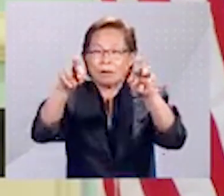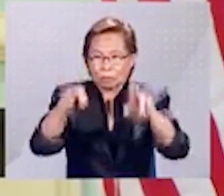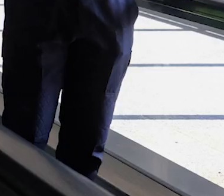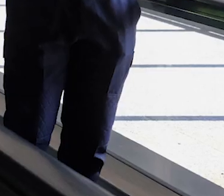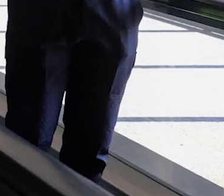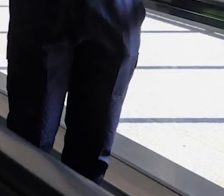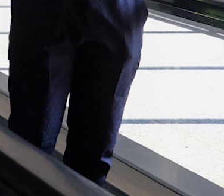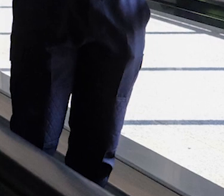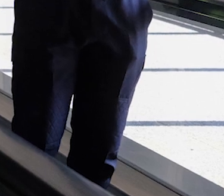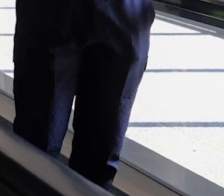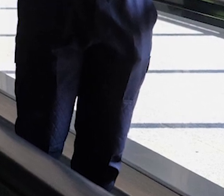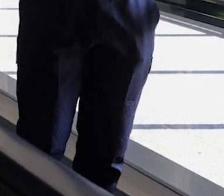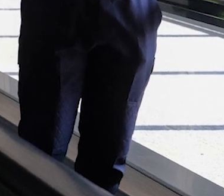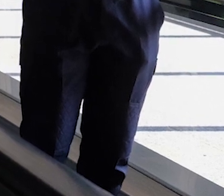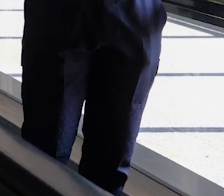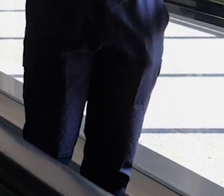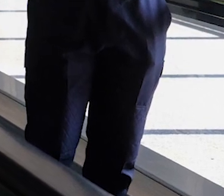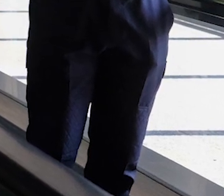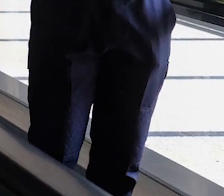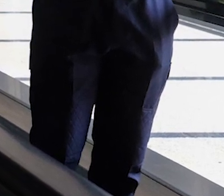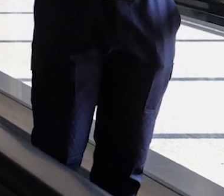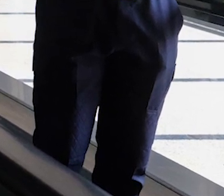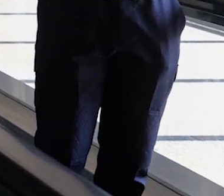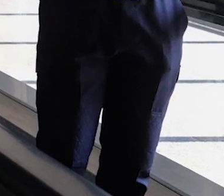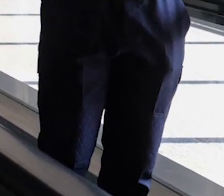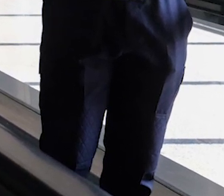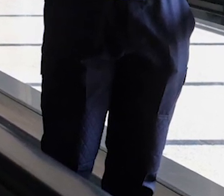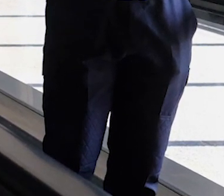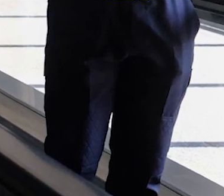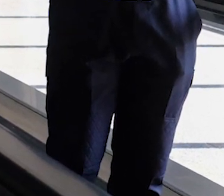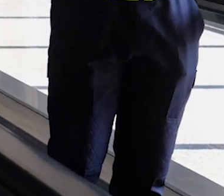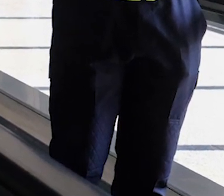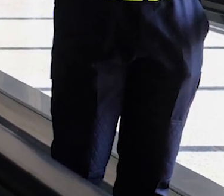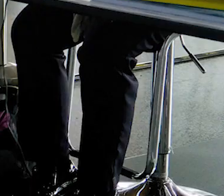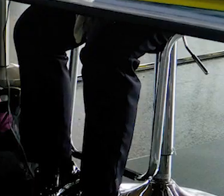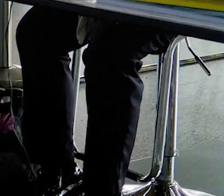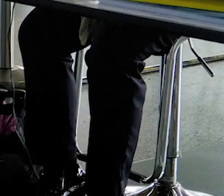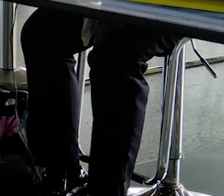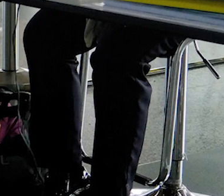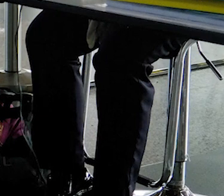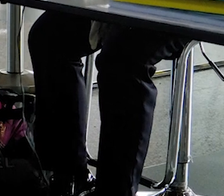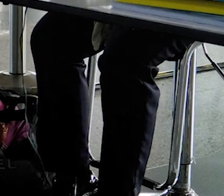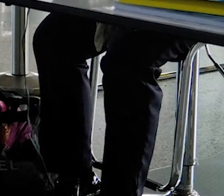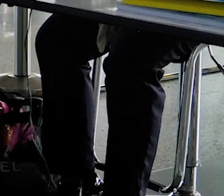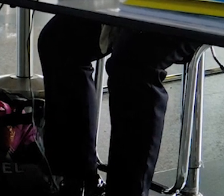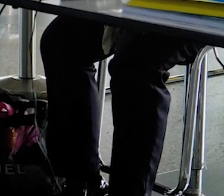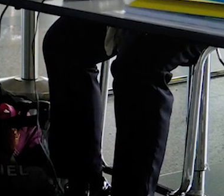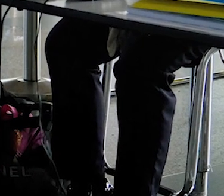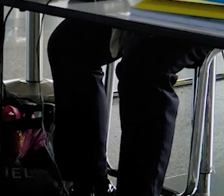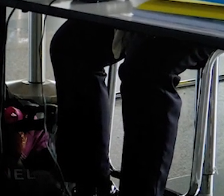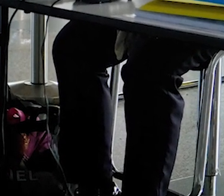rakyat Malaysia telah pulang ke tanah air melalui lapangan terbang antarabangsa KLIA dari